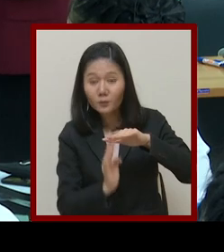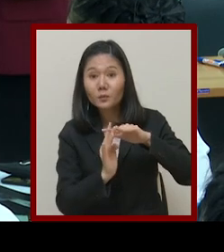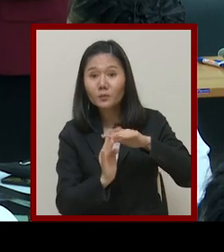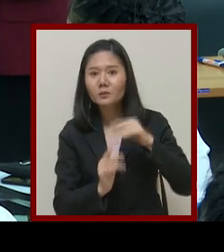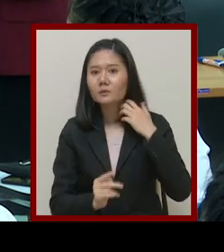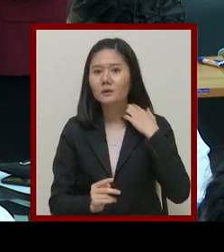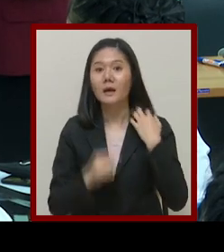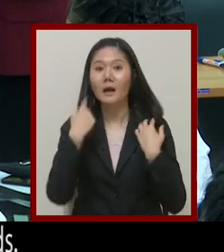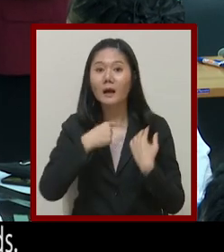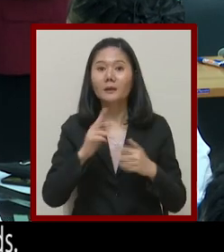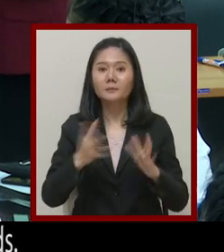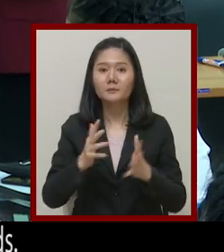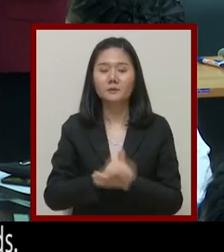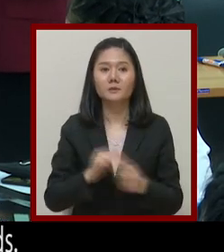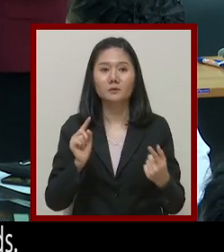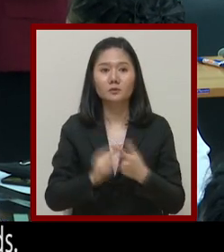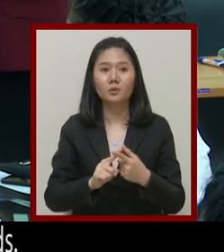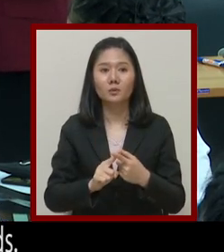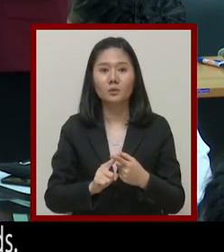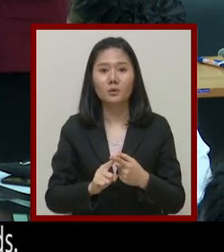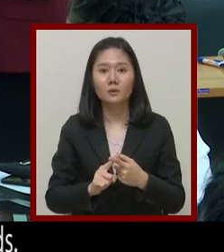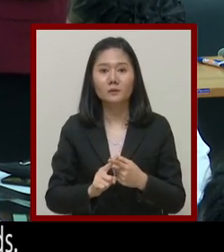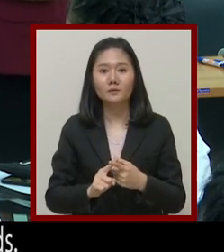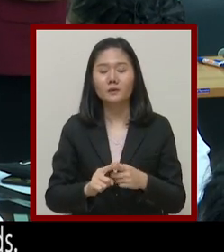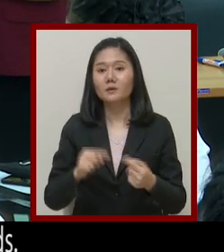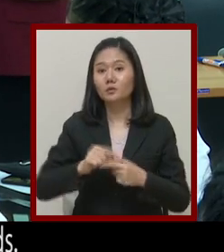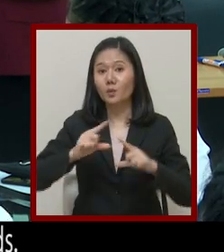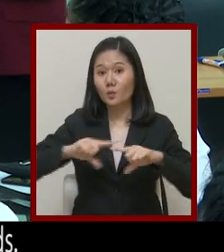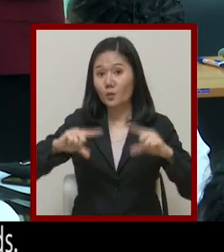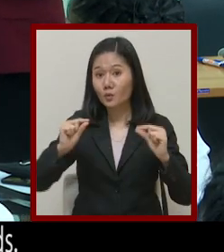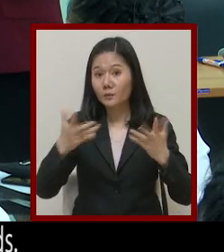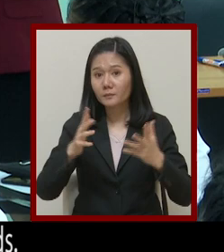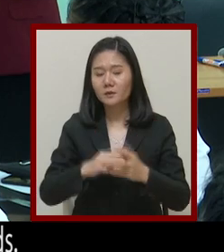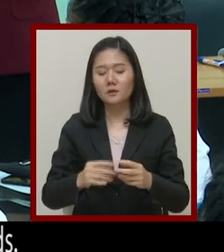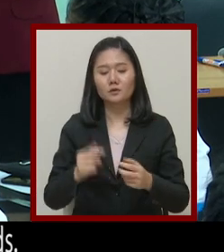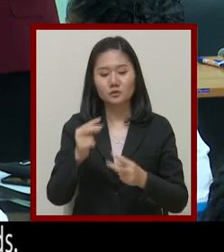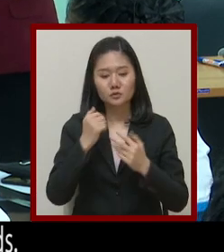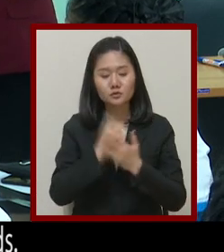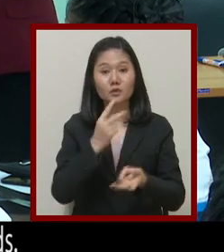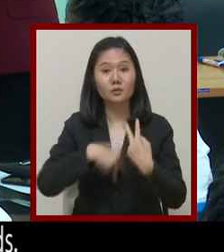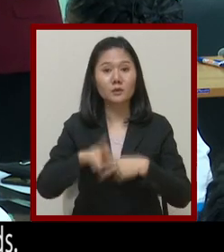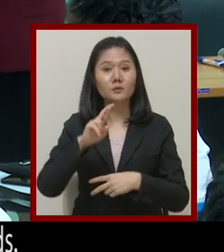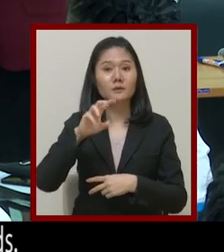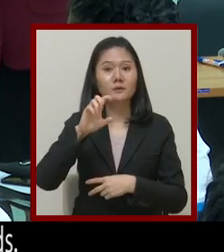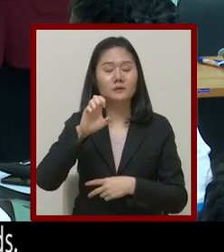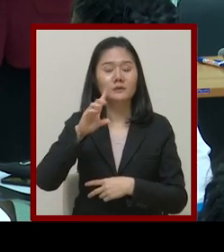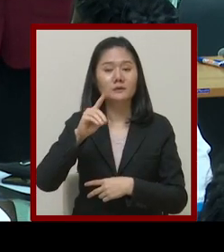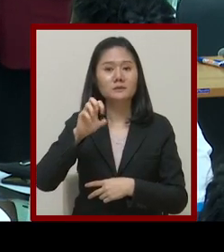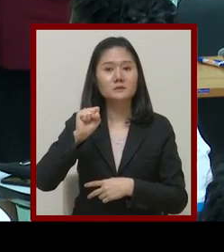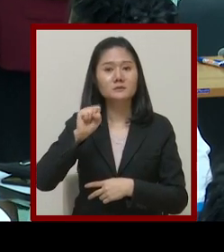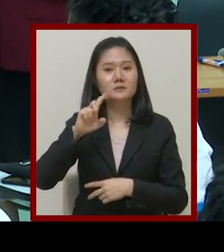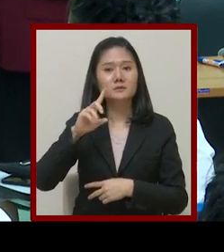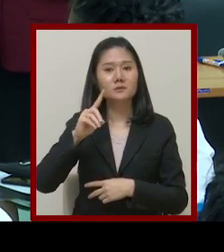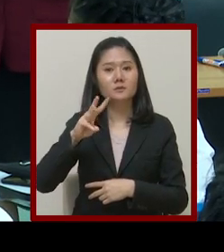ถ้าเกิดว่าใครไม่มีช่องคลอดหรือมดลูกก็อาจจะช่วยรักษาอาการของริดสีดวงทวารหนักได้อย่างนี้เป็นต้น